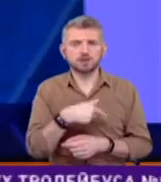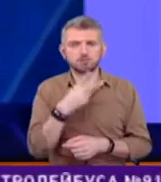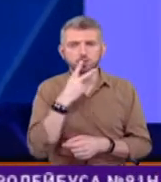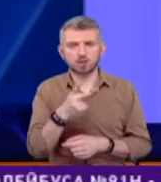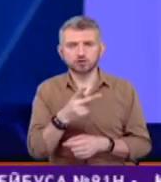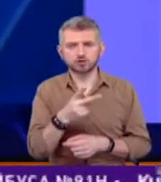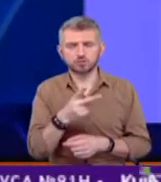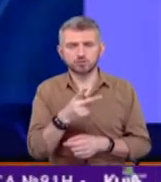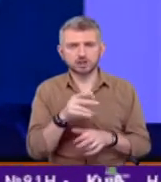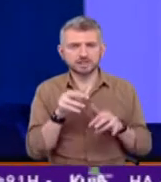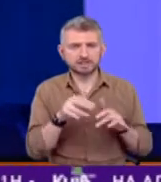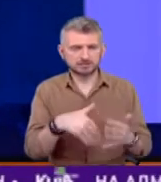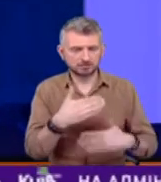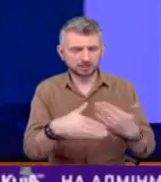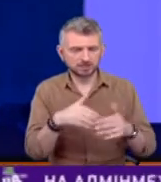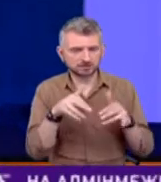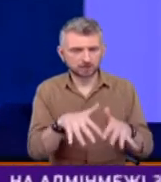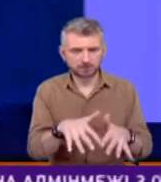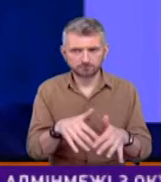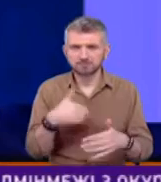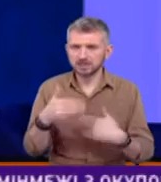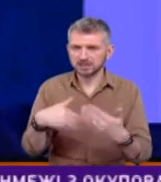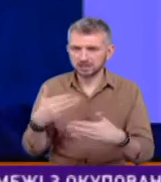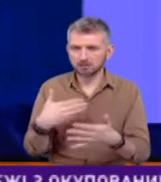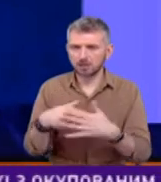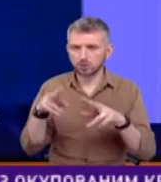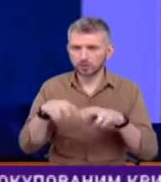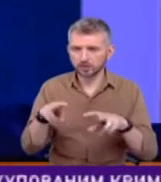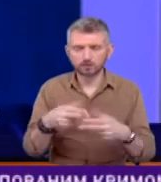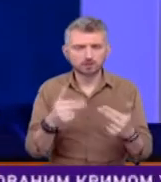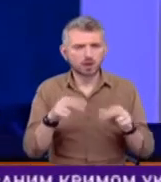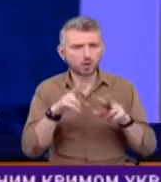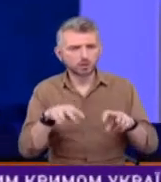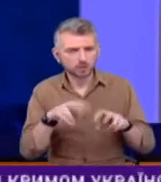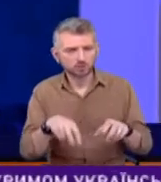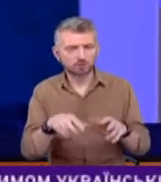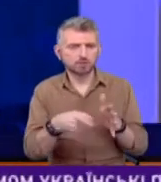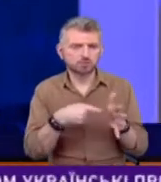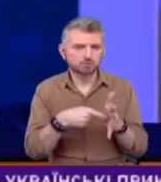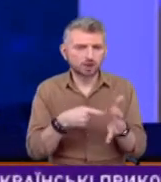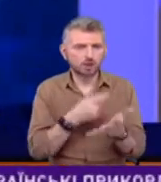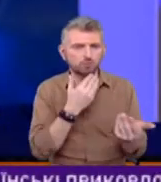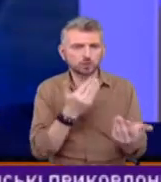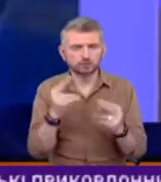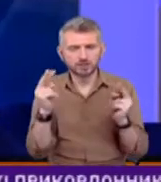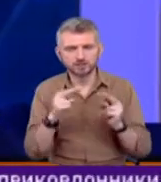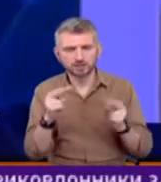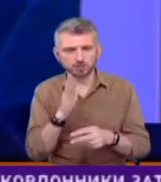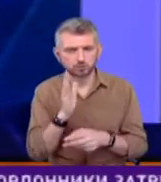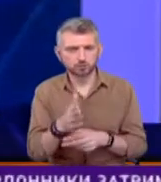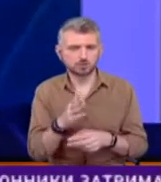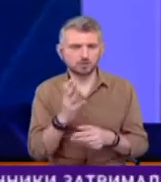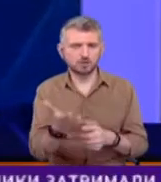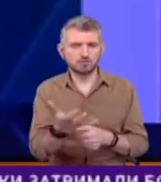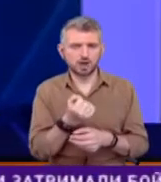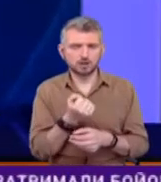побачимо хід цих справ. Хід. Хід. Це так. Якби розслідування, дослідження. Будуть там опитуватися свідки, будуть